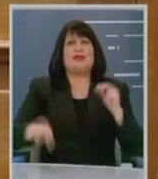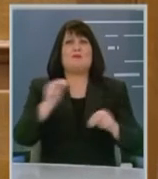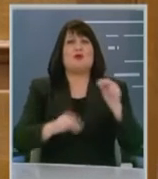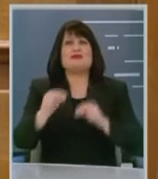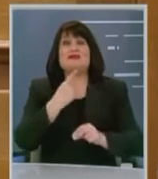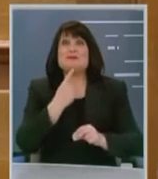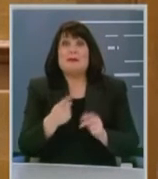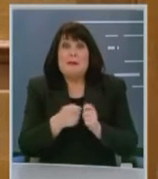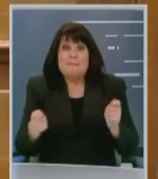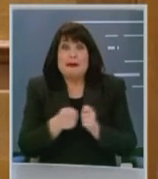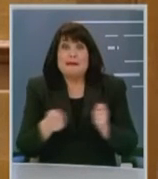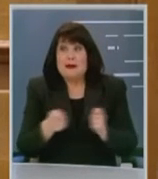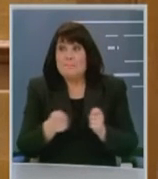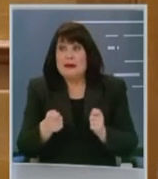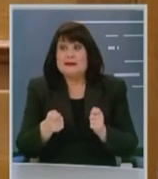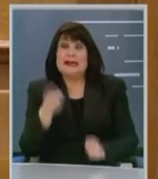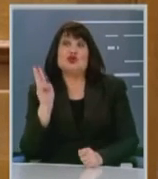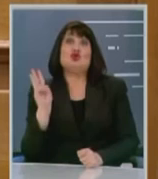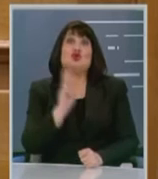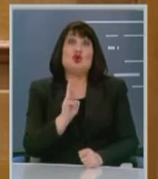που ζητούσαν οι θεσμοί